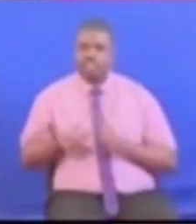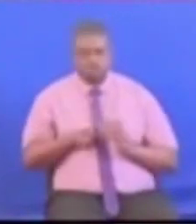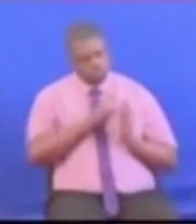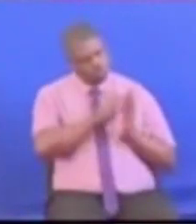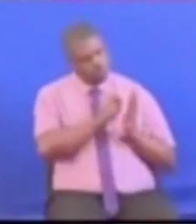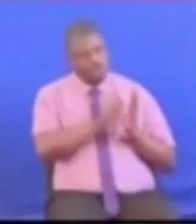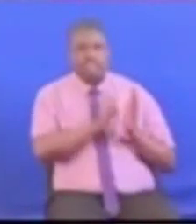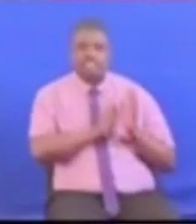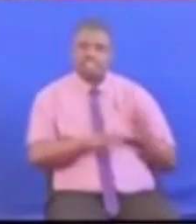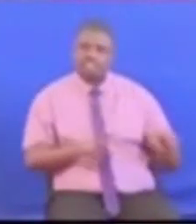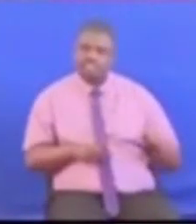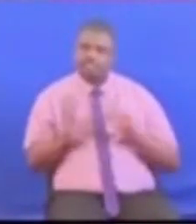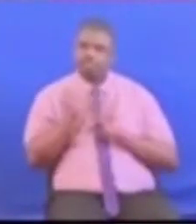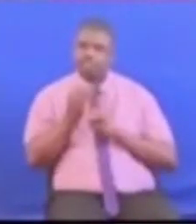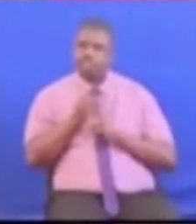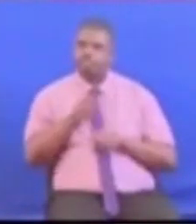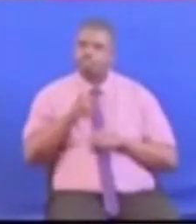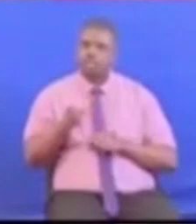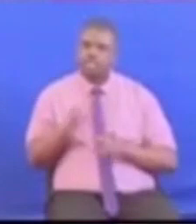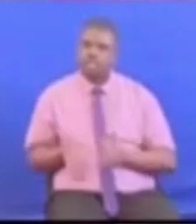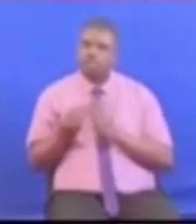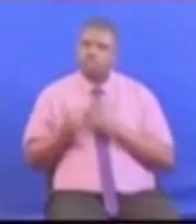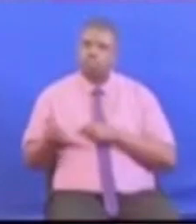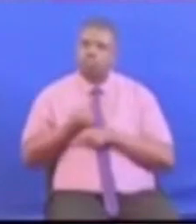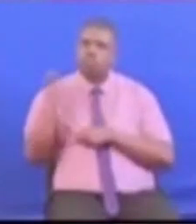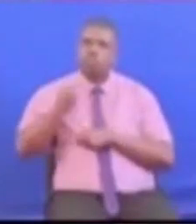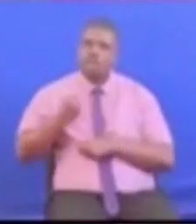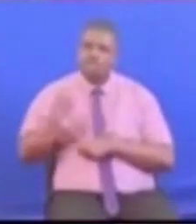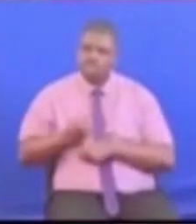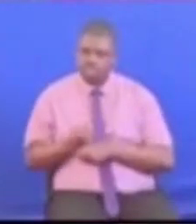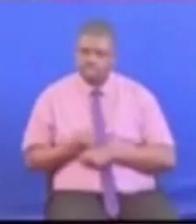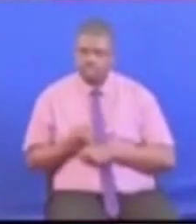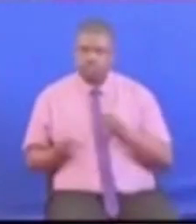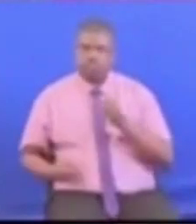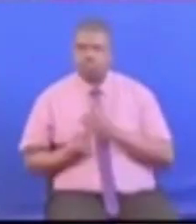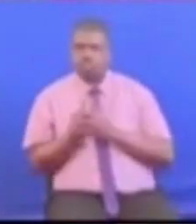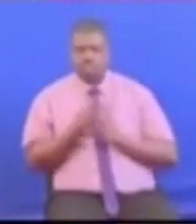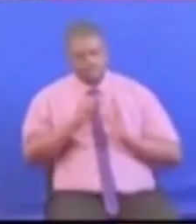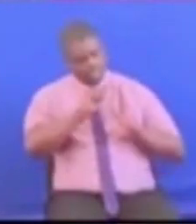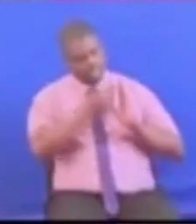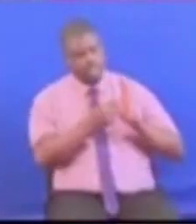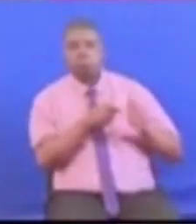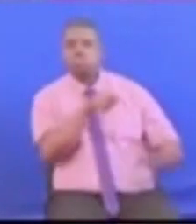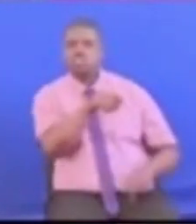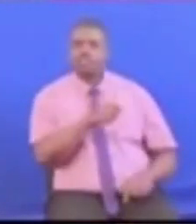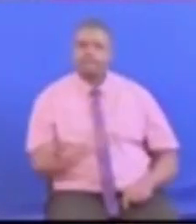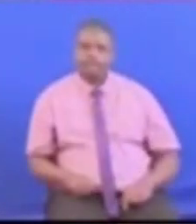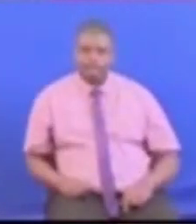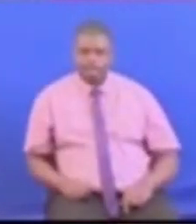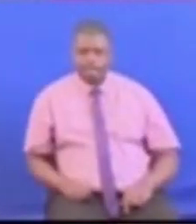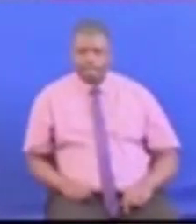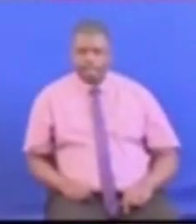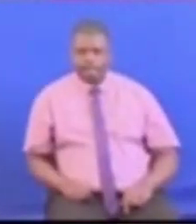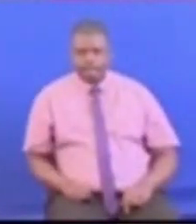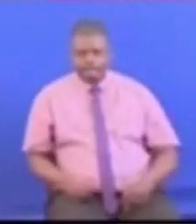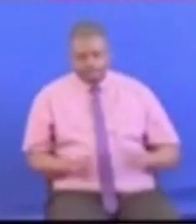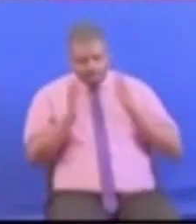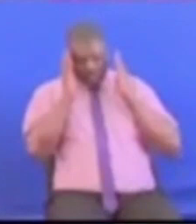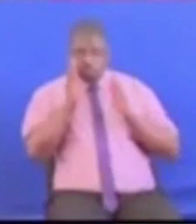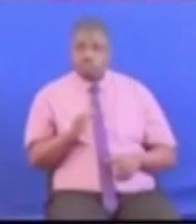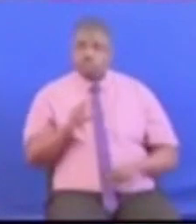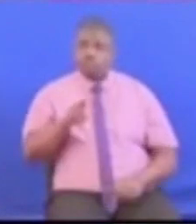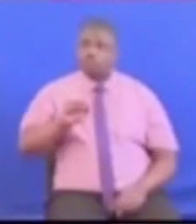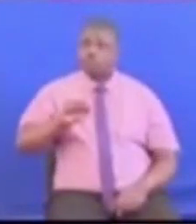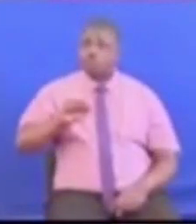maandishi ili malalamiko hayo yaweze kufanyiwa kazi kwa mujibu wa kanuni. Mheshimiwa Mwita Waitara